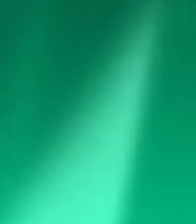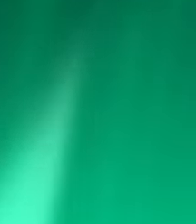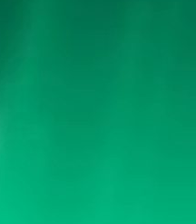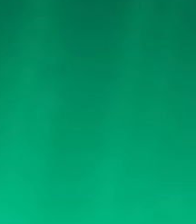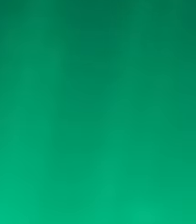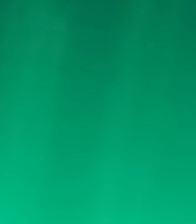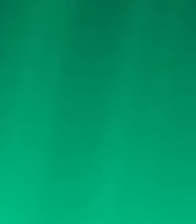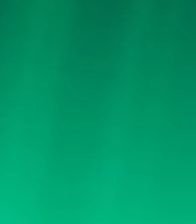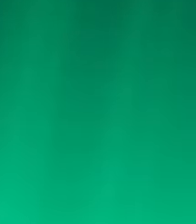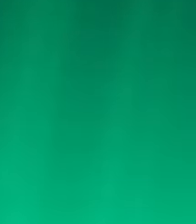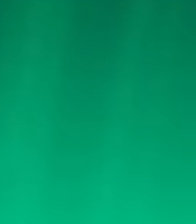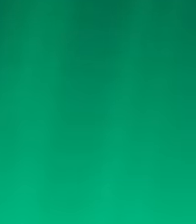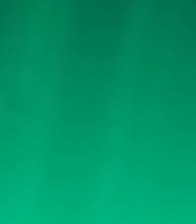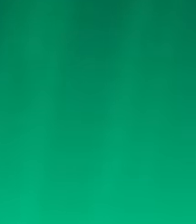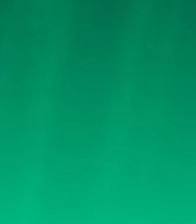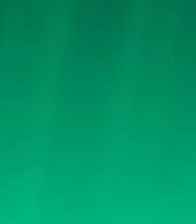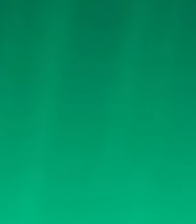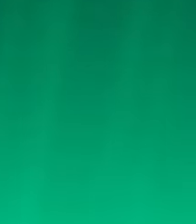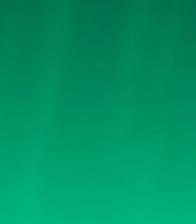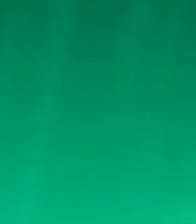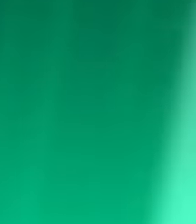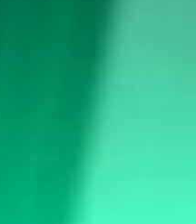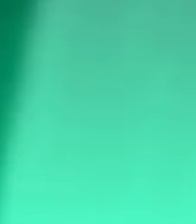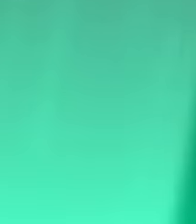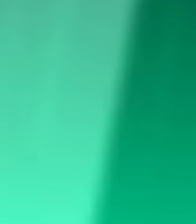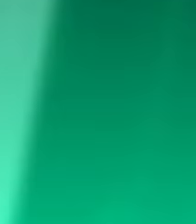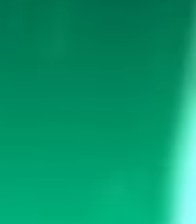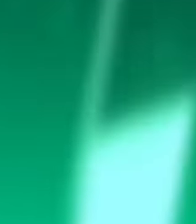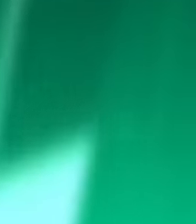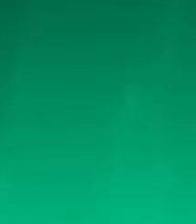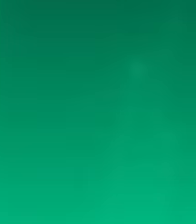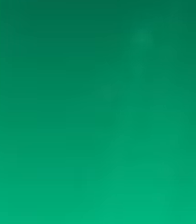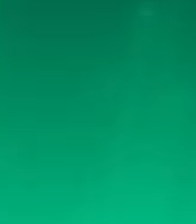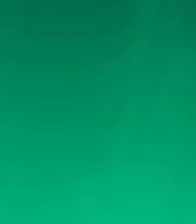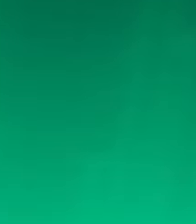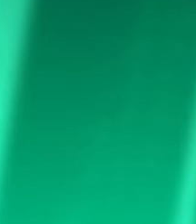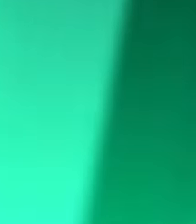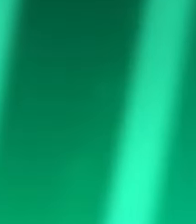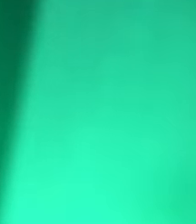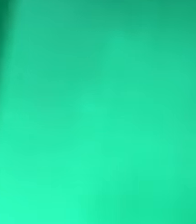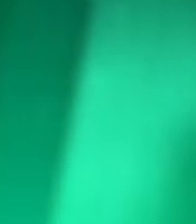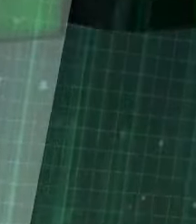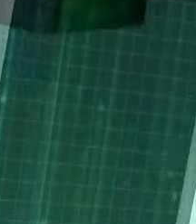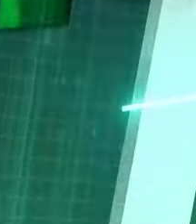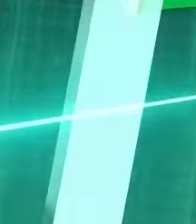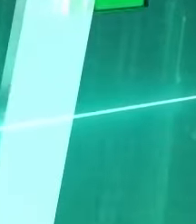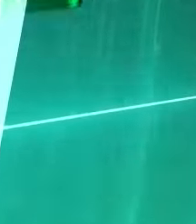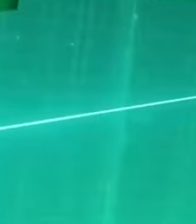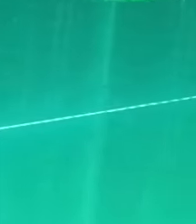компонент в пенсионной системе был внедрен в начале этого года. Главные его особенности обсудим прямо сейчас.